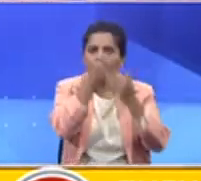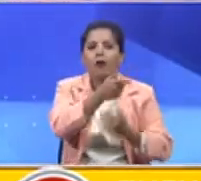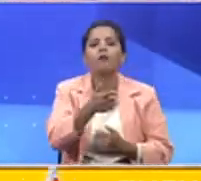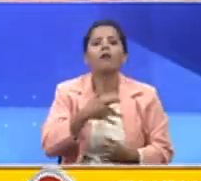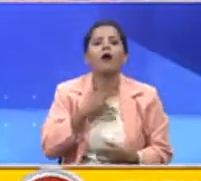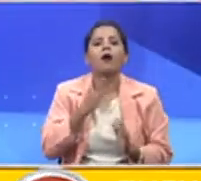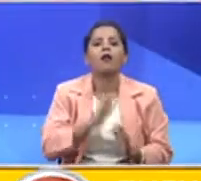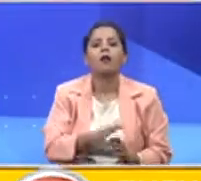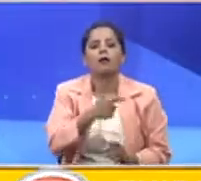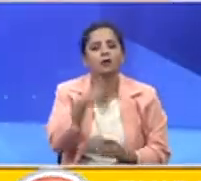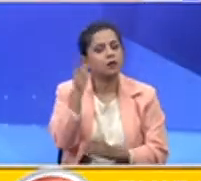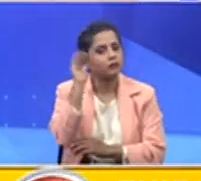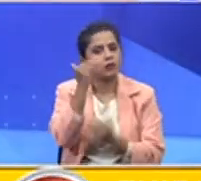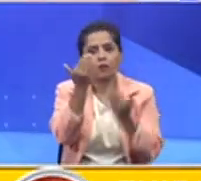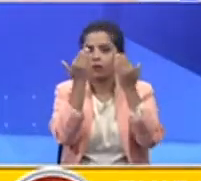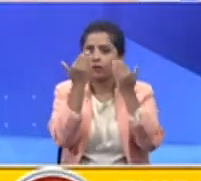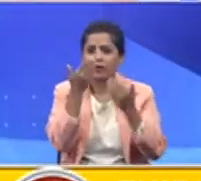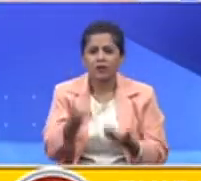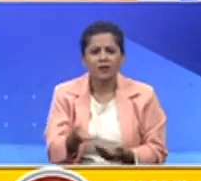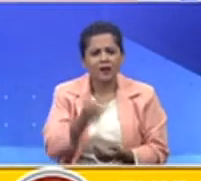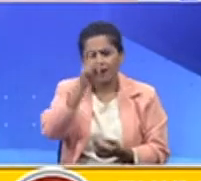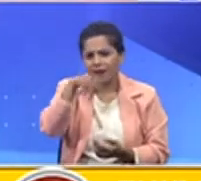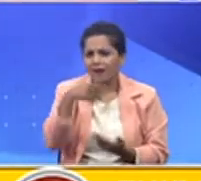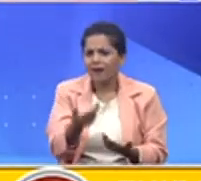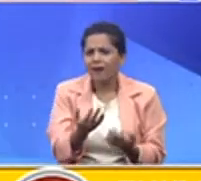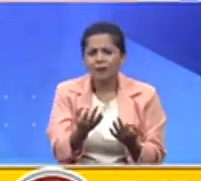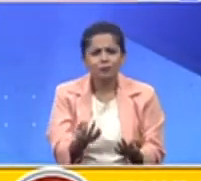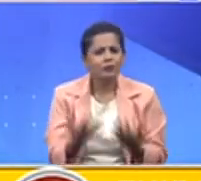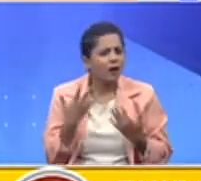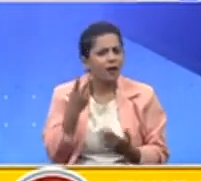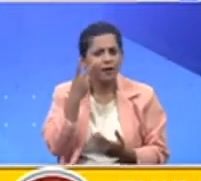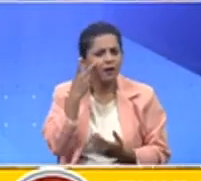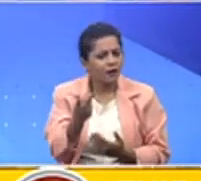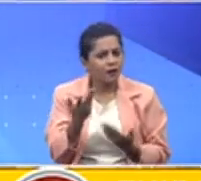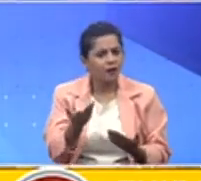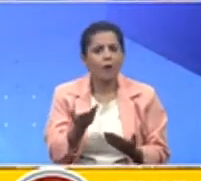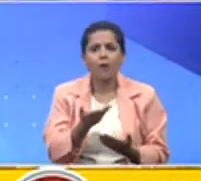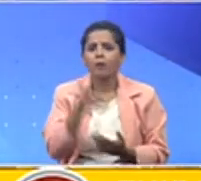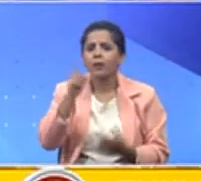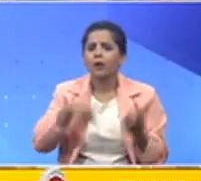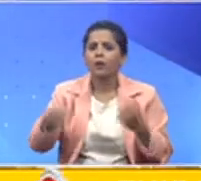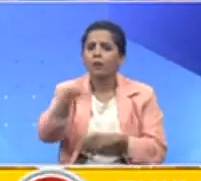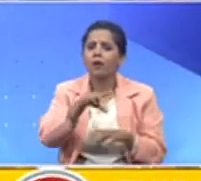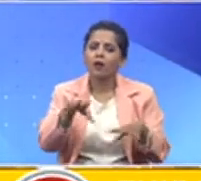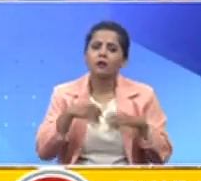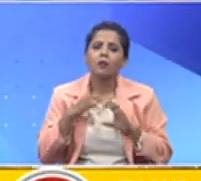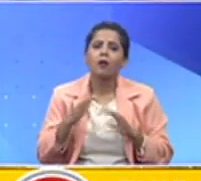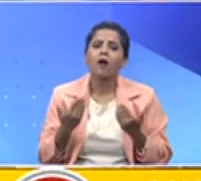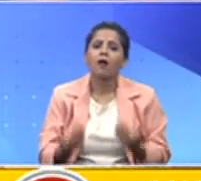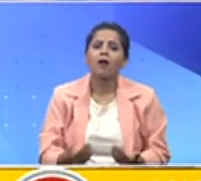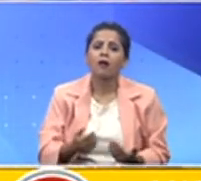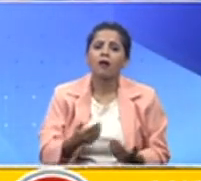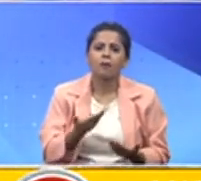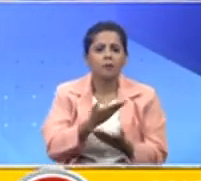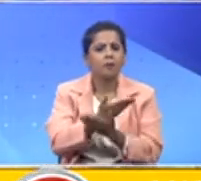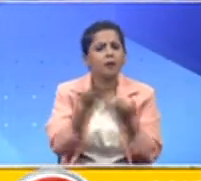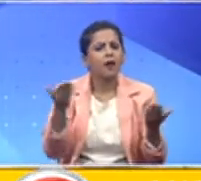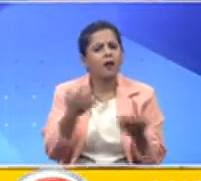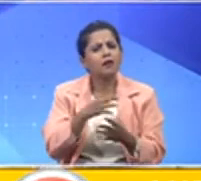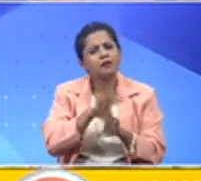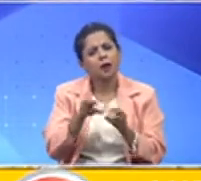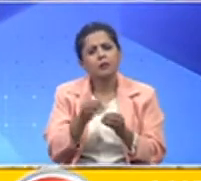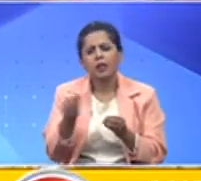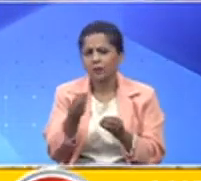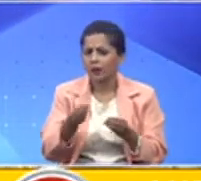मानते हैं यही भारत की खास्चियत है कि सबको अपनाता है सबको कुछ न कुछ